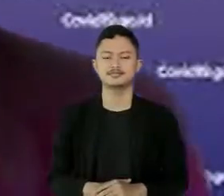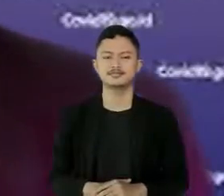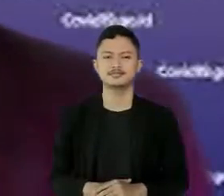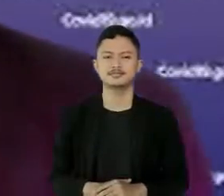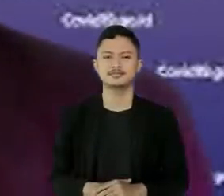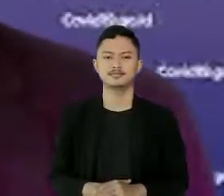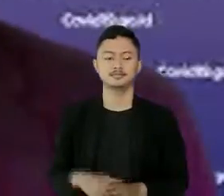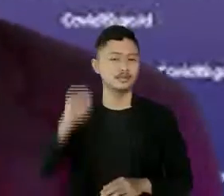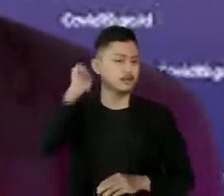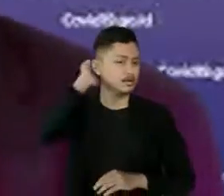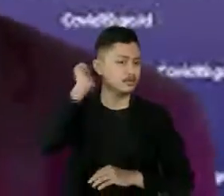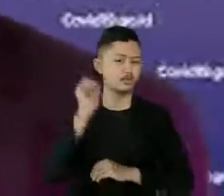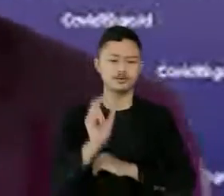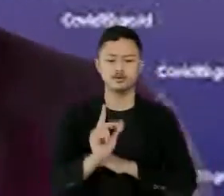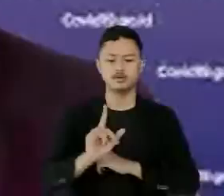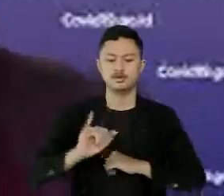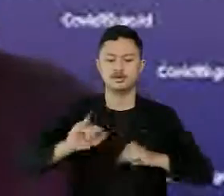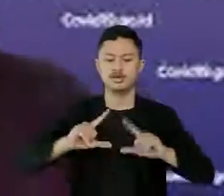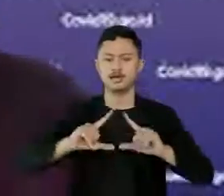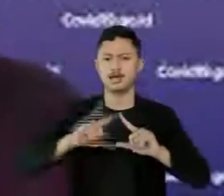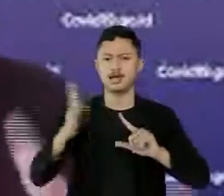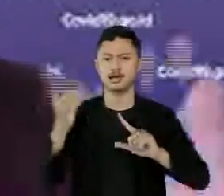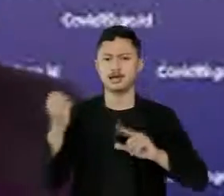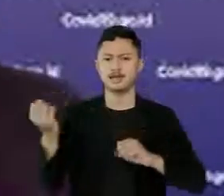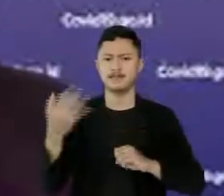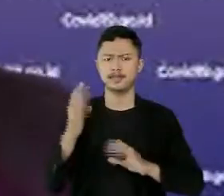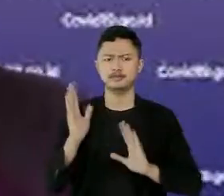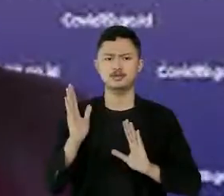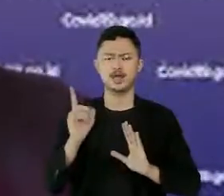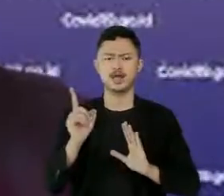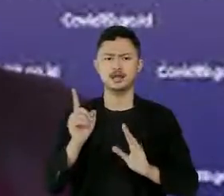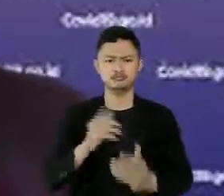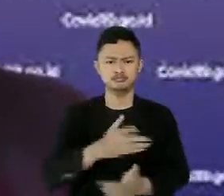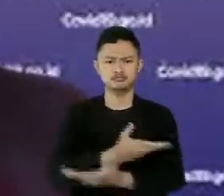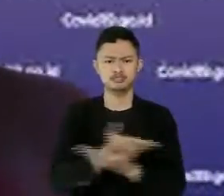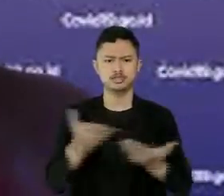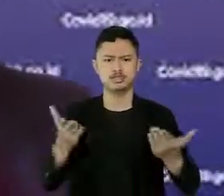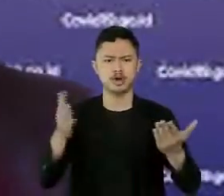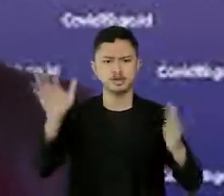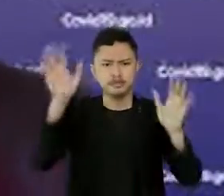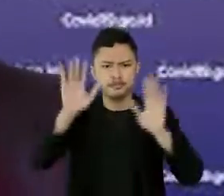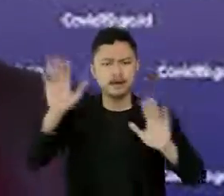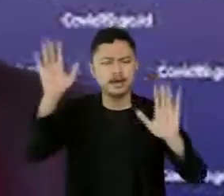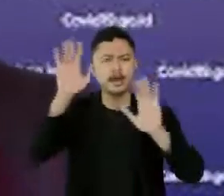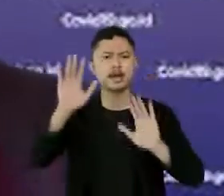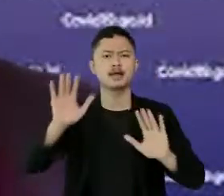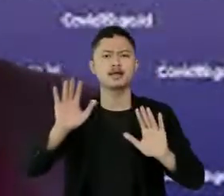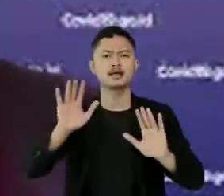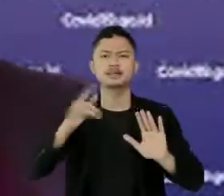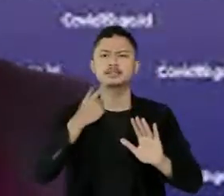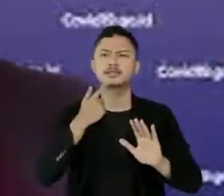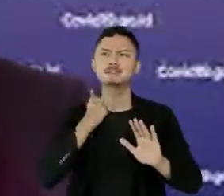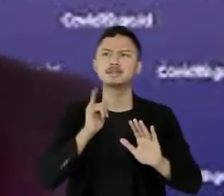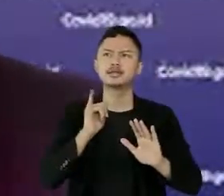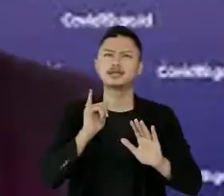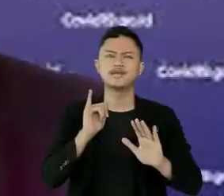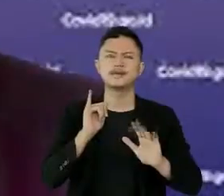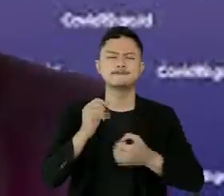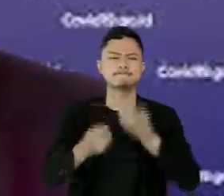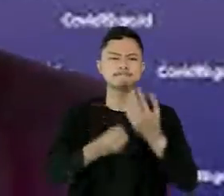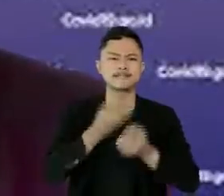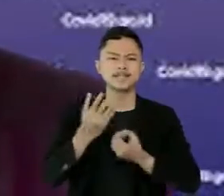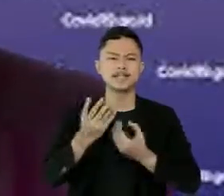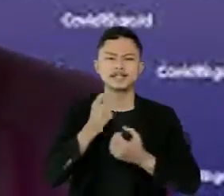Kembali kepada Mbak Ria. Ya Mbak Ria, tadi sudah kita dengarkan semua gambaran dari apa yang sudah disampaikan